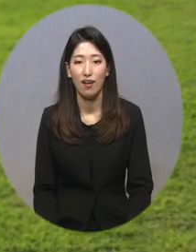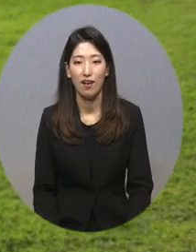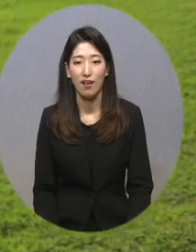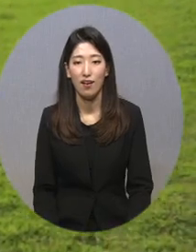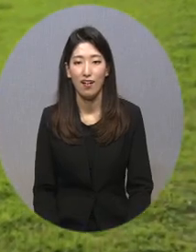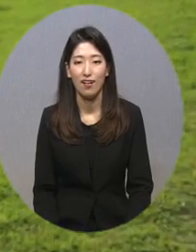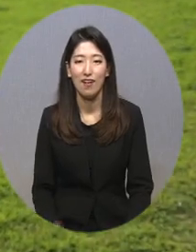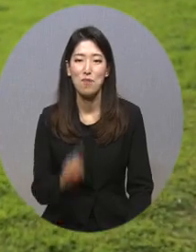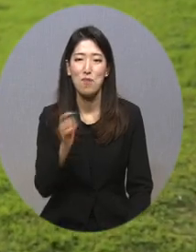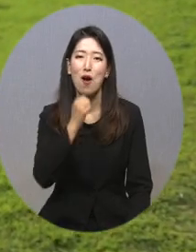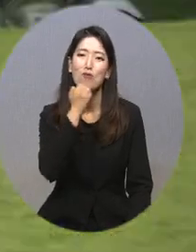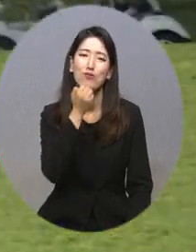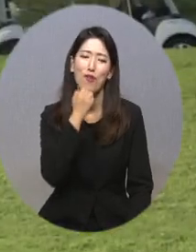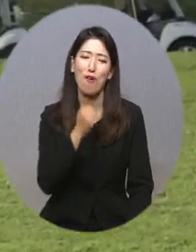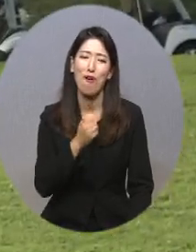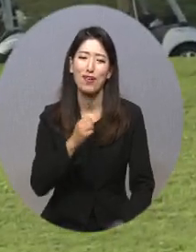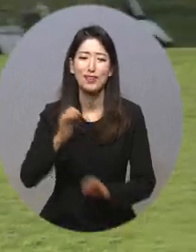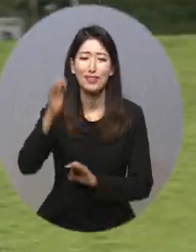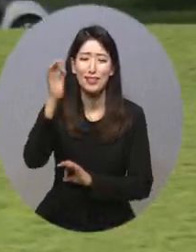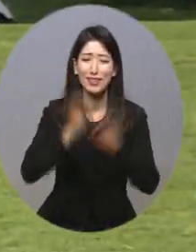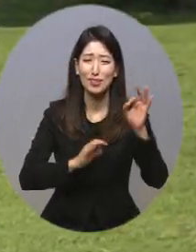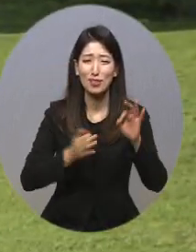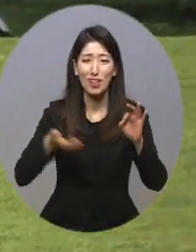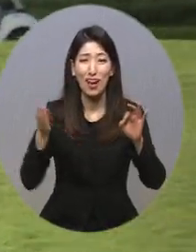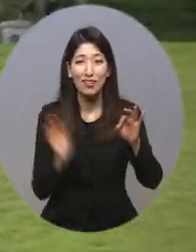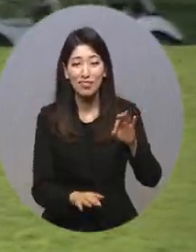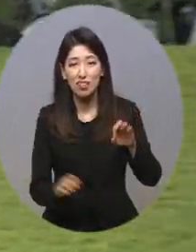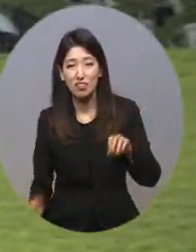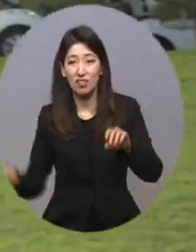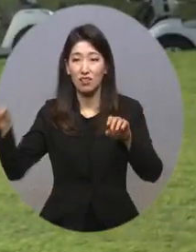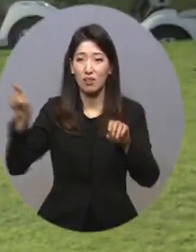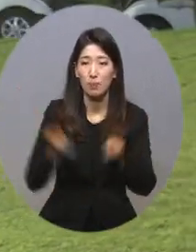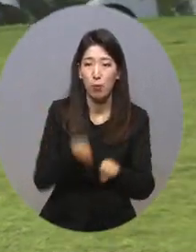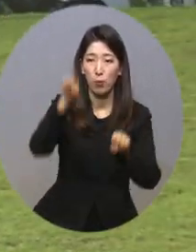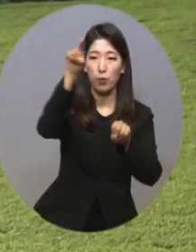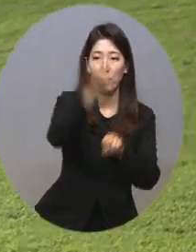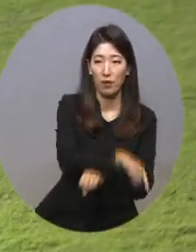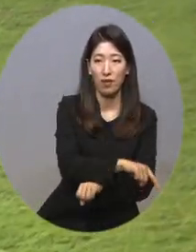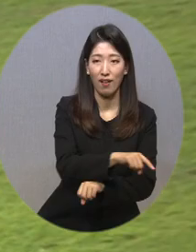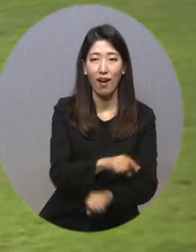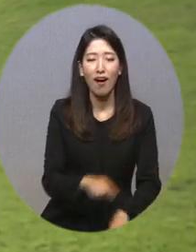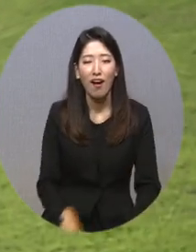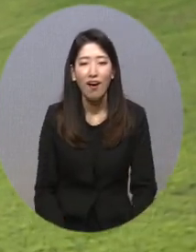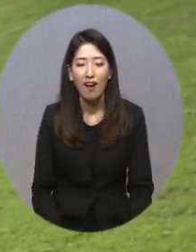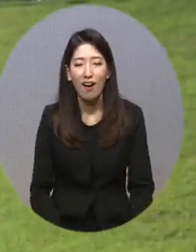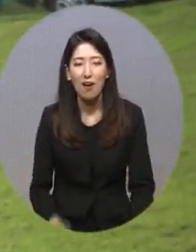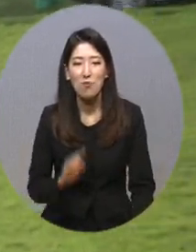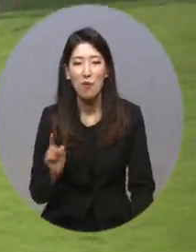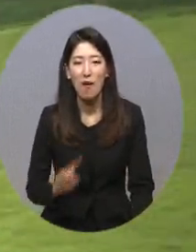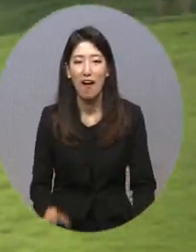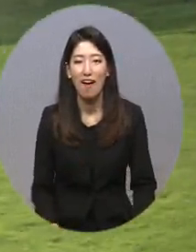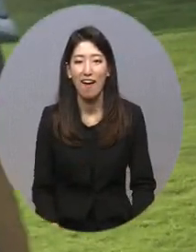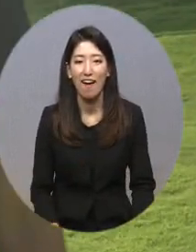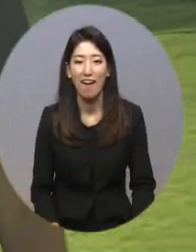붙었어! 아, 붙었어! 이제 안 떠! 진짜 너무 무섭잖아, 이렇게!